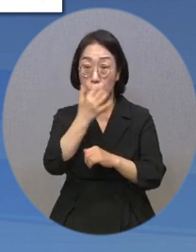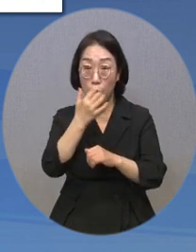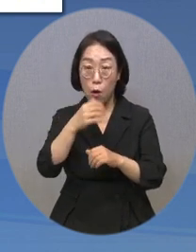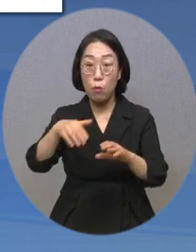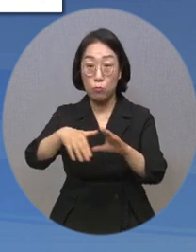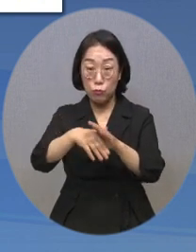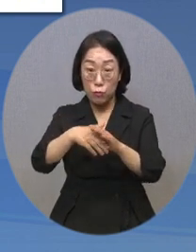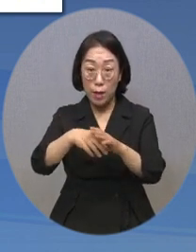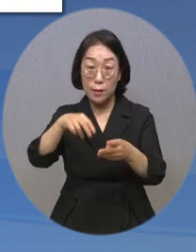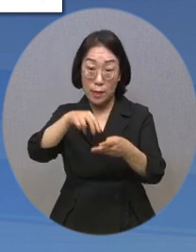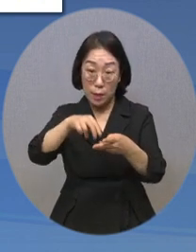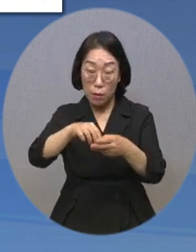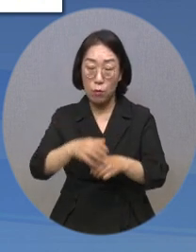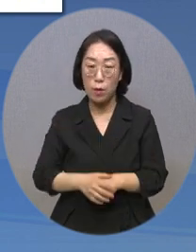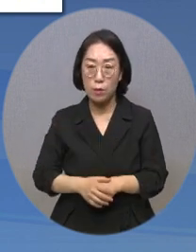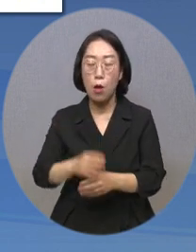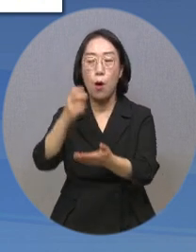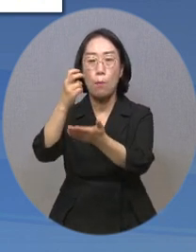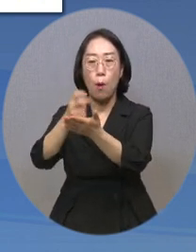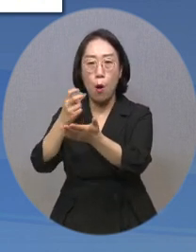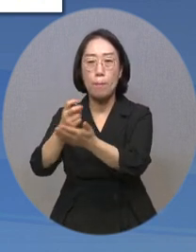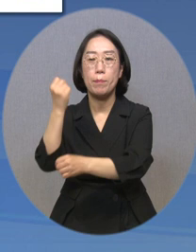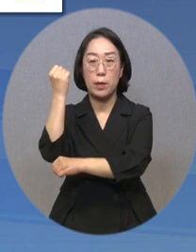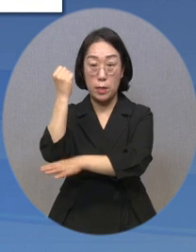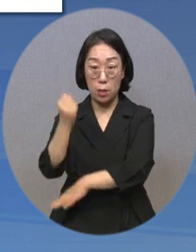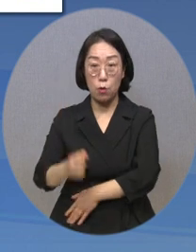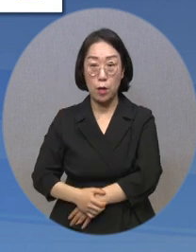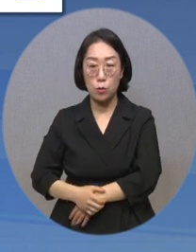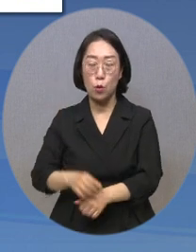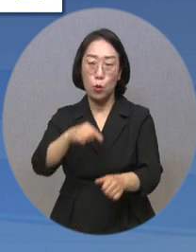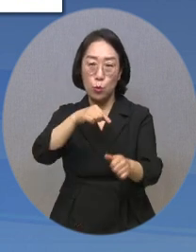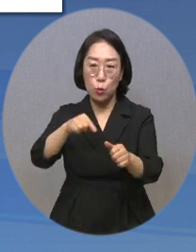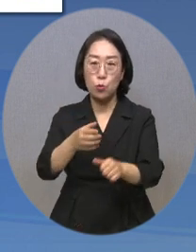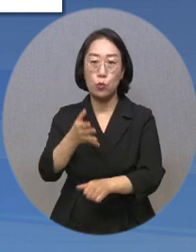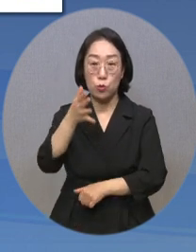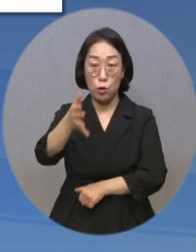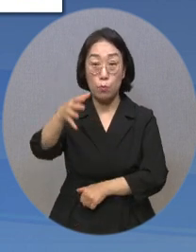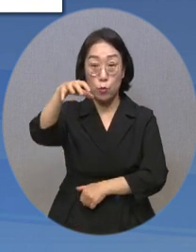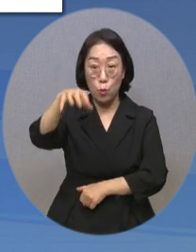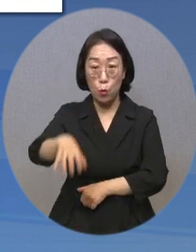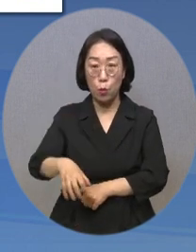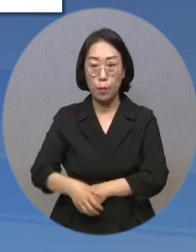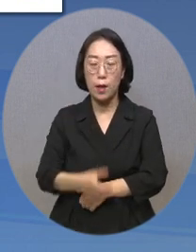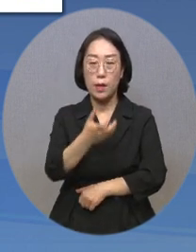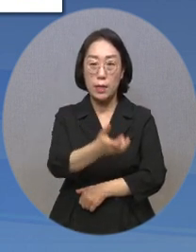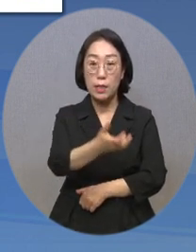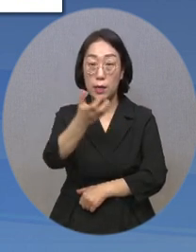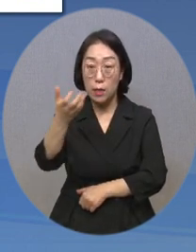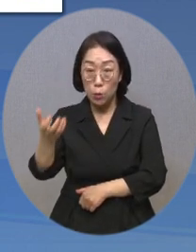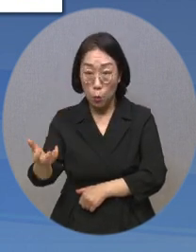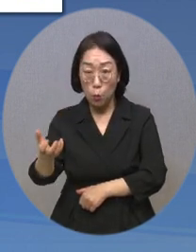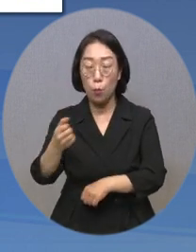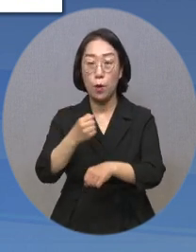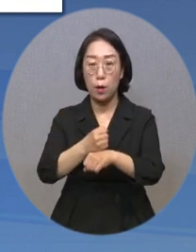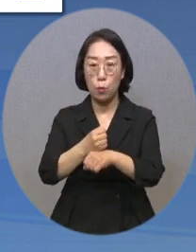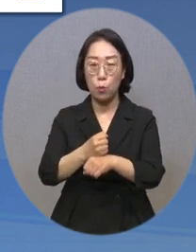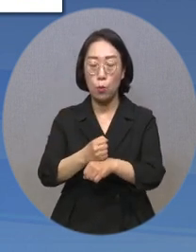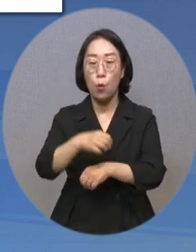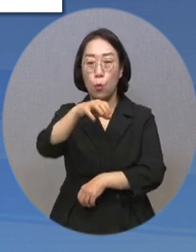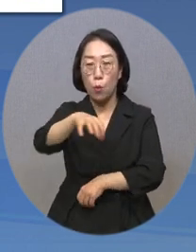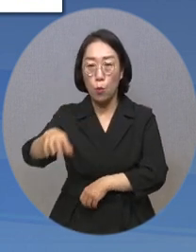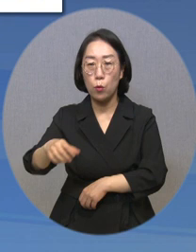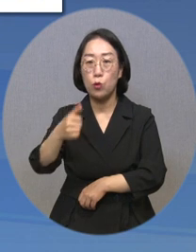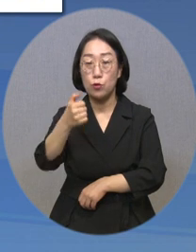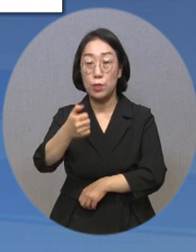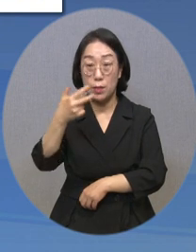성보호에 관한 법률에 따라 설치 운영되는 성교육 전문기관으로 이동형 센터를 포함해 총 57개